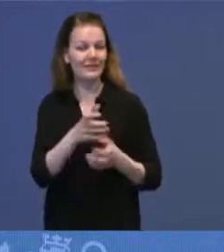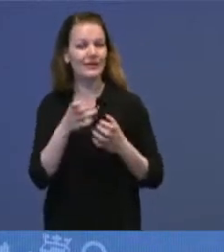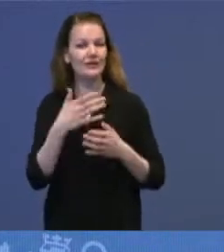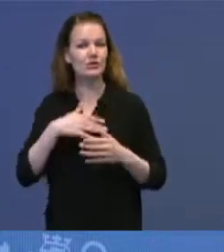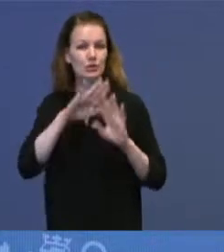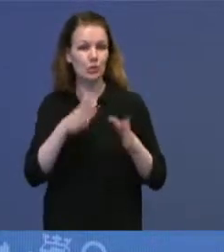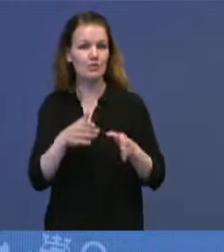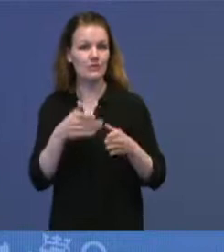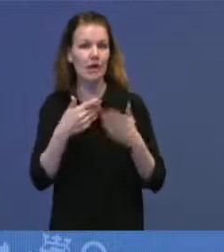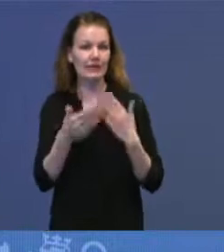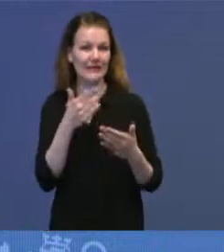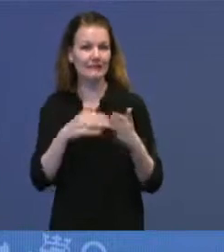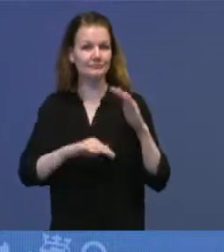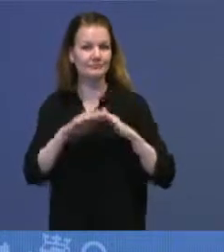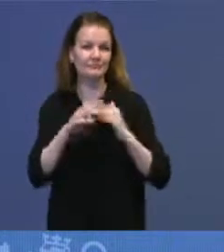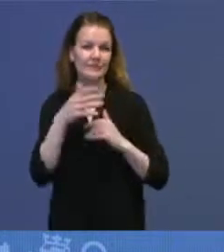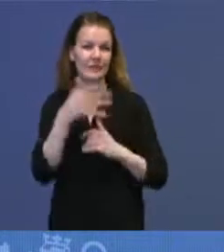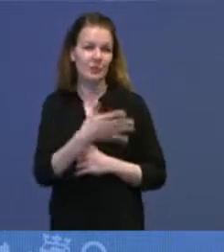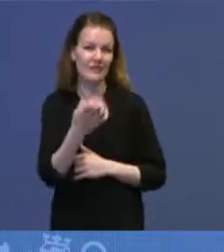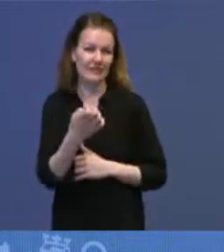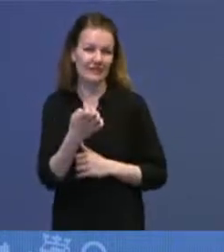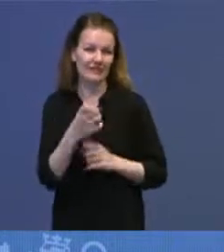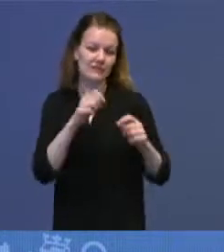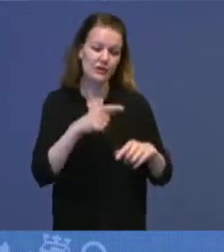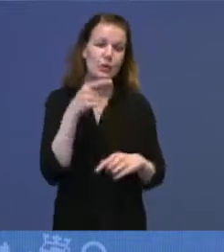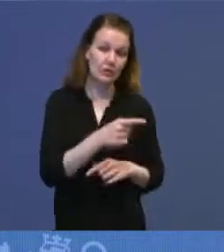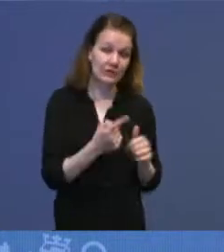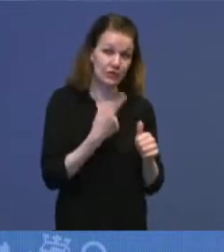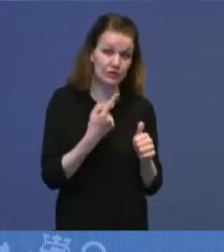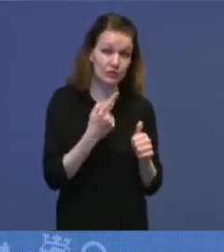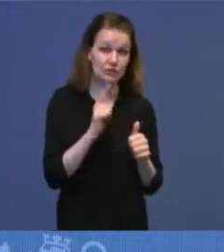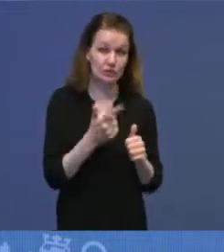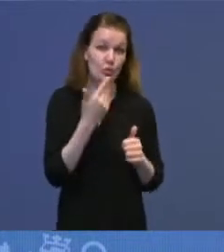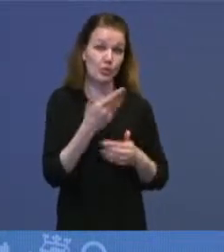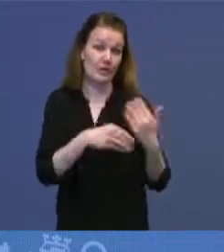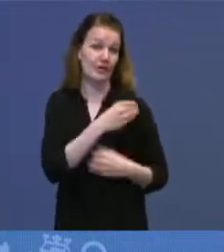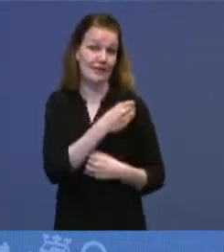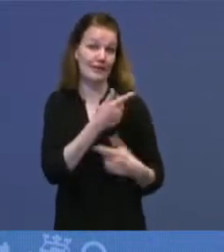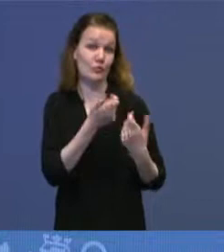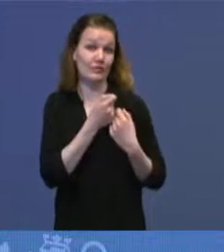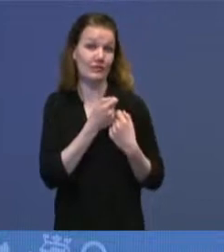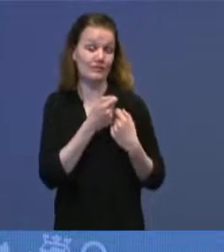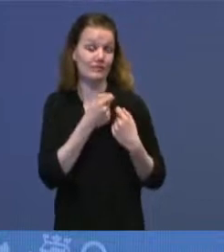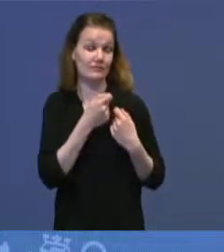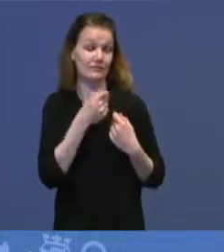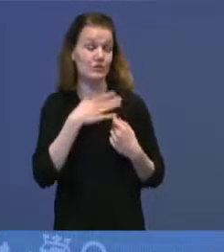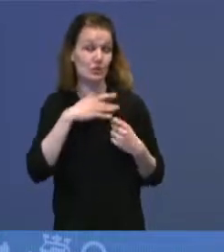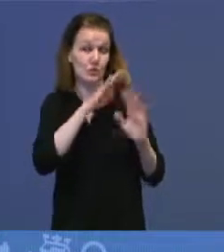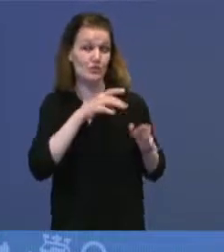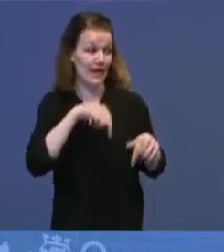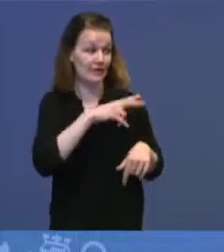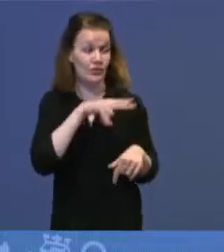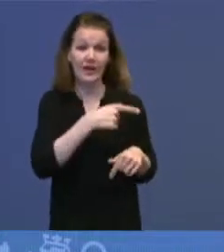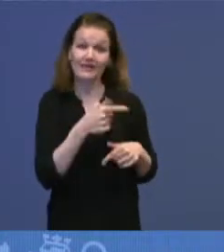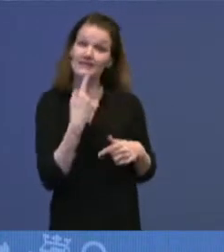inntil 550. Vi begynner med 100, og det skjer etter veldig gode tilbakemeldinger fra sykehusene i Norge som kan påta